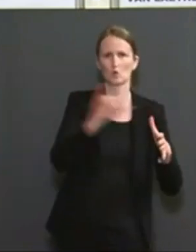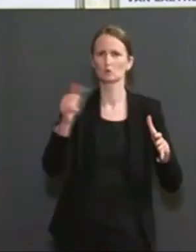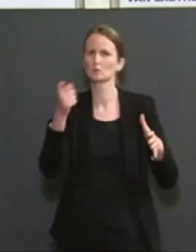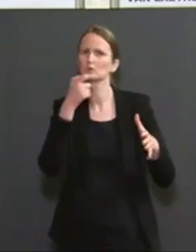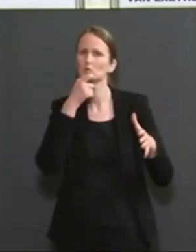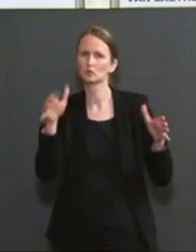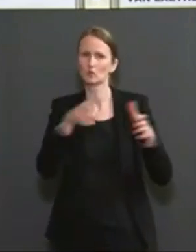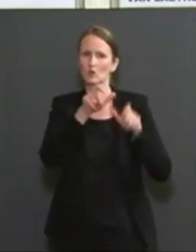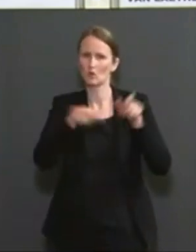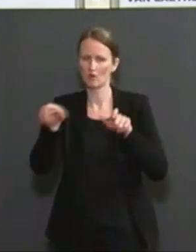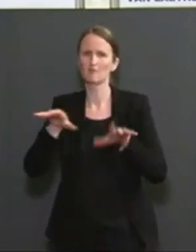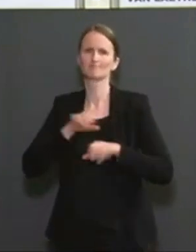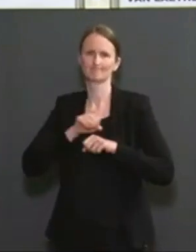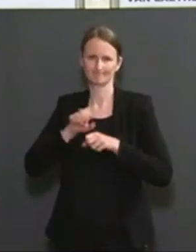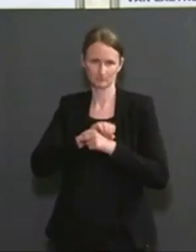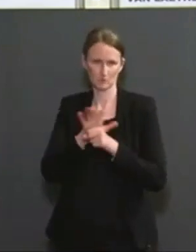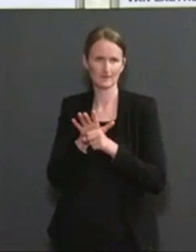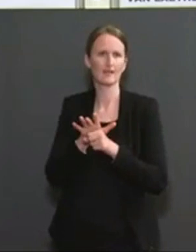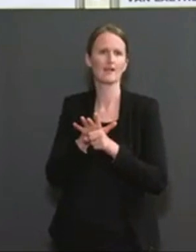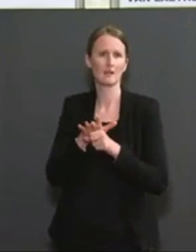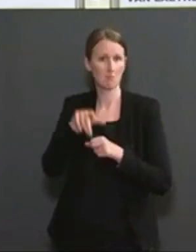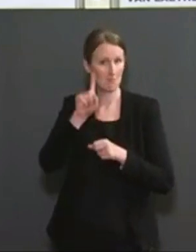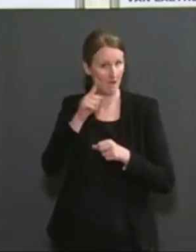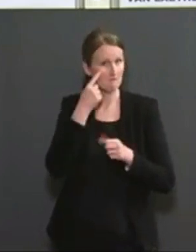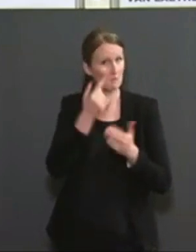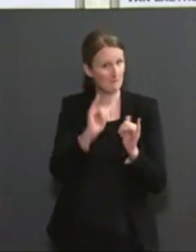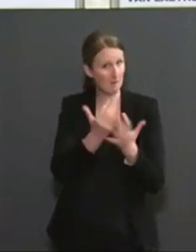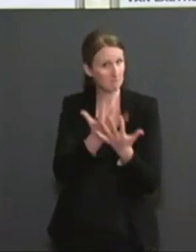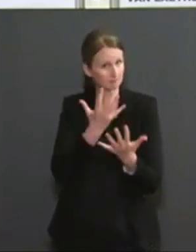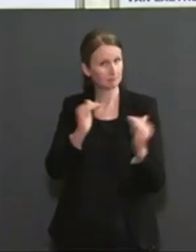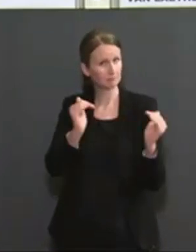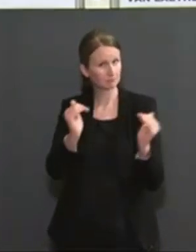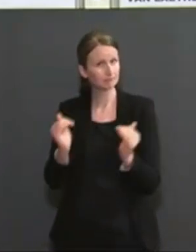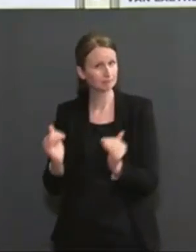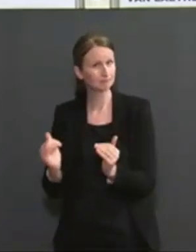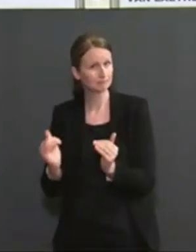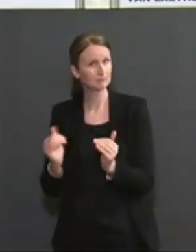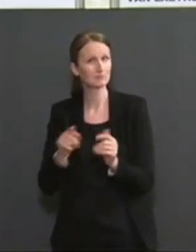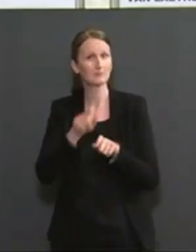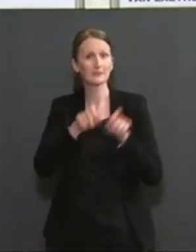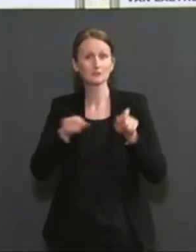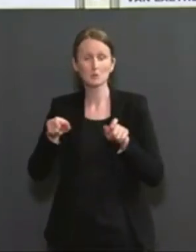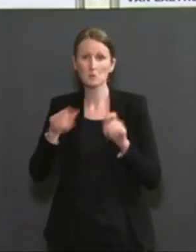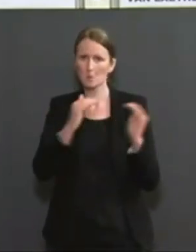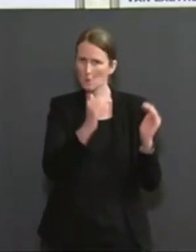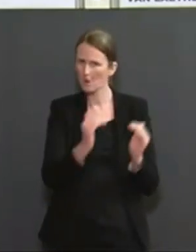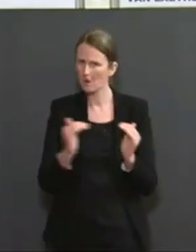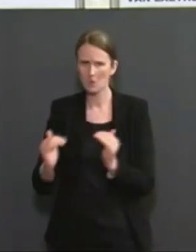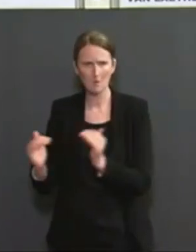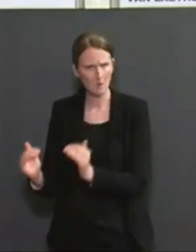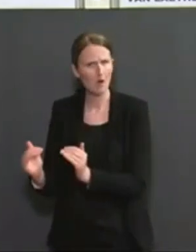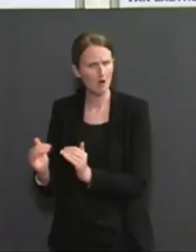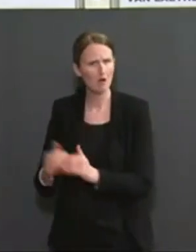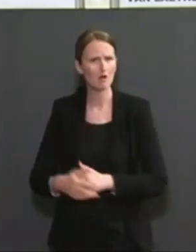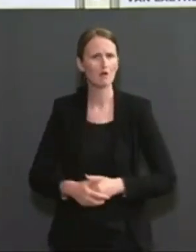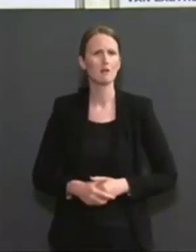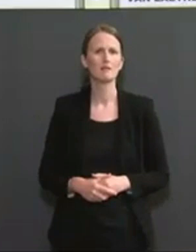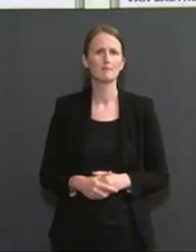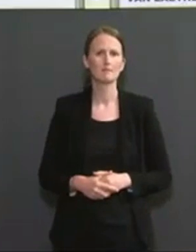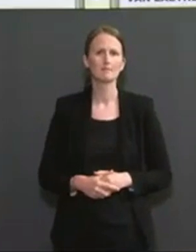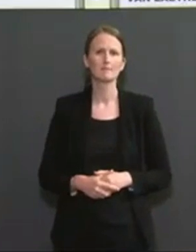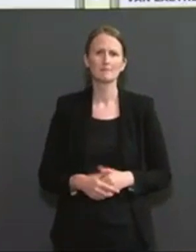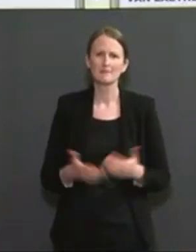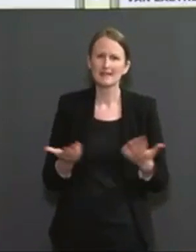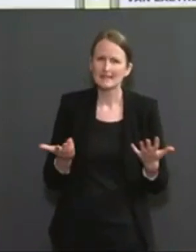avoir une diminution nette du nombre de nouveaux cas. Le nombre de nouveaux cas reste relativement élevé chez les